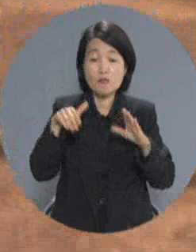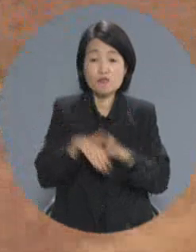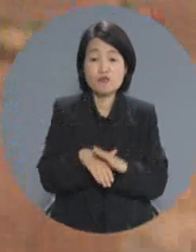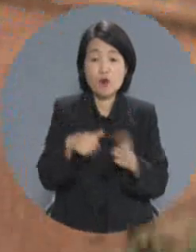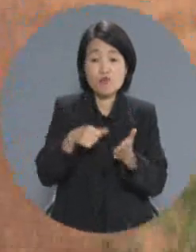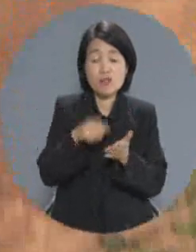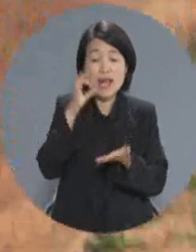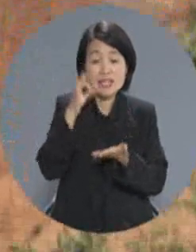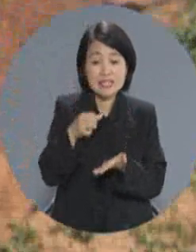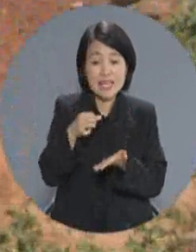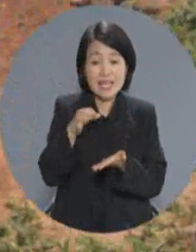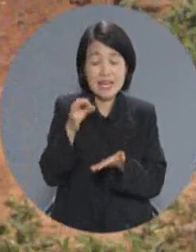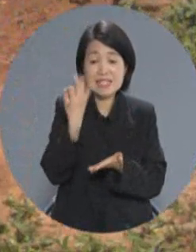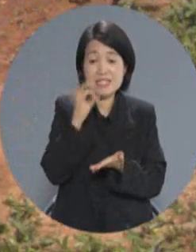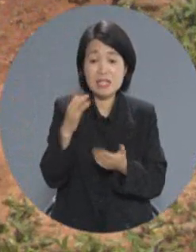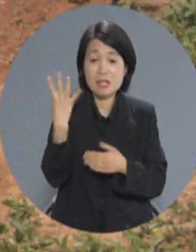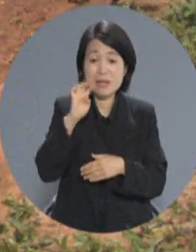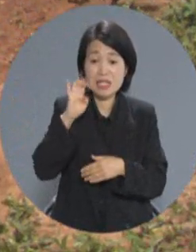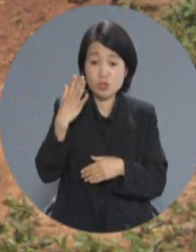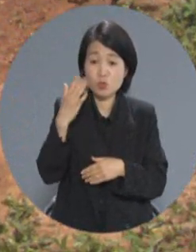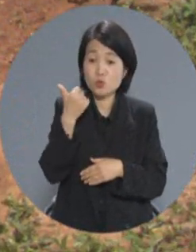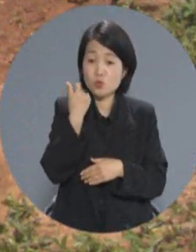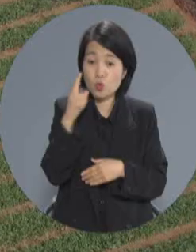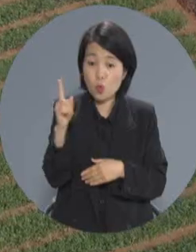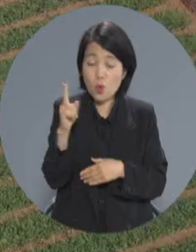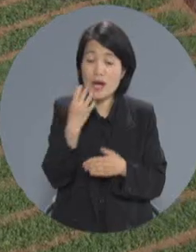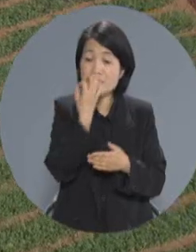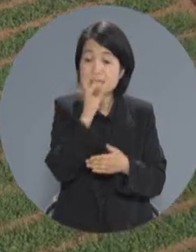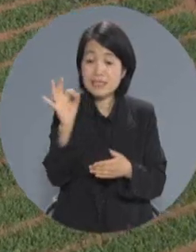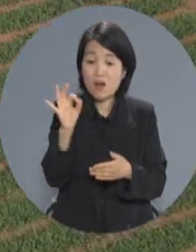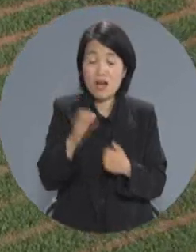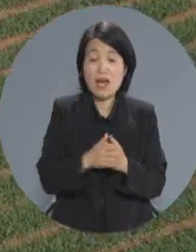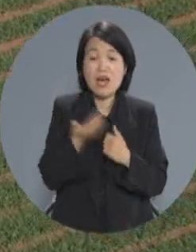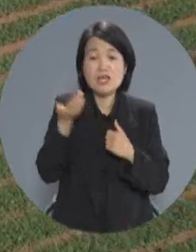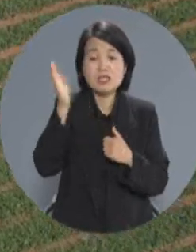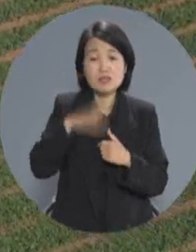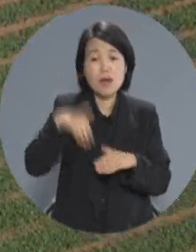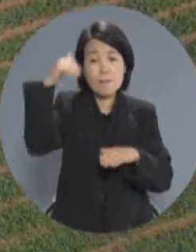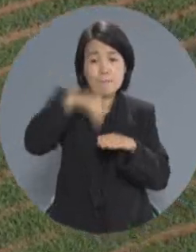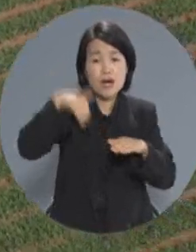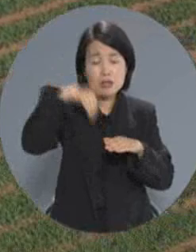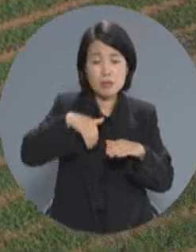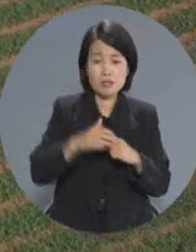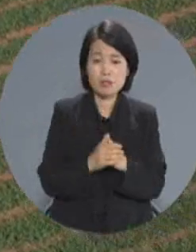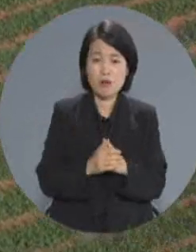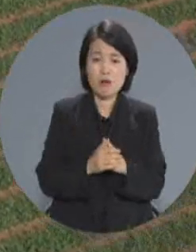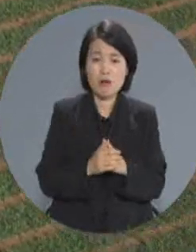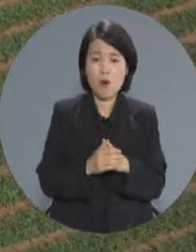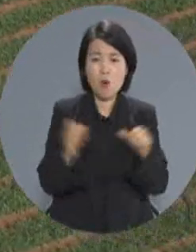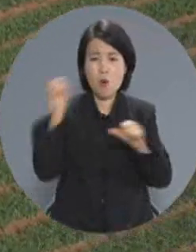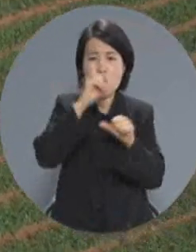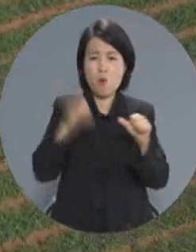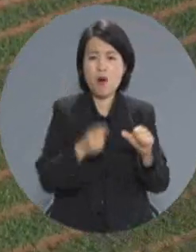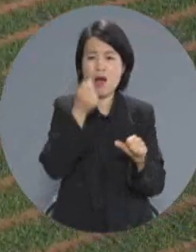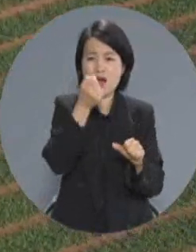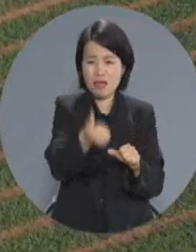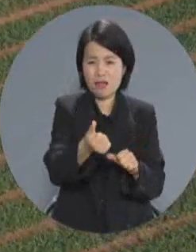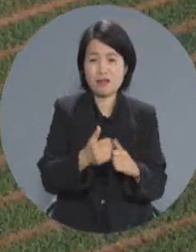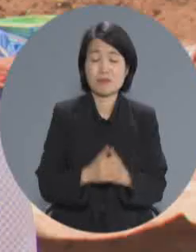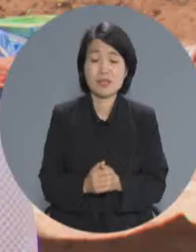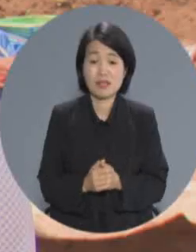인정받아 사적 제449호로 지정됐지만 지금껏 발굴 작업이 이루어진 것은 정상부 5%에